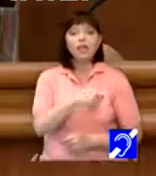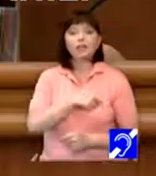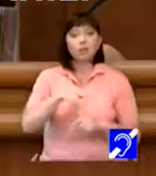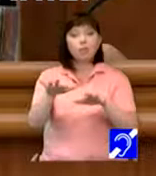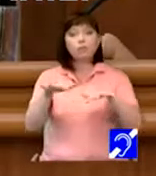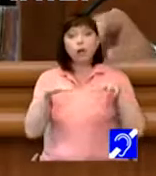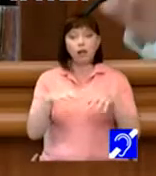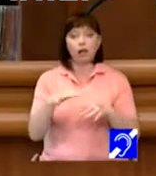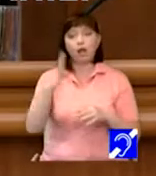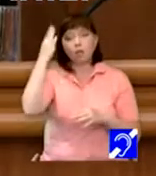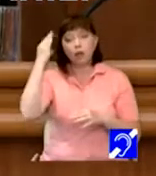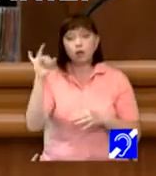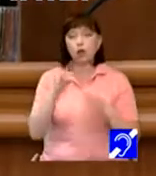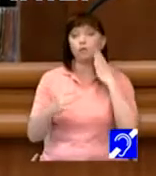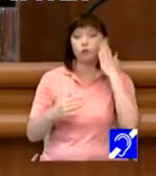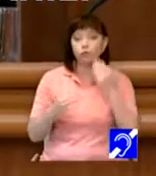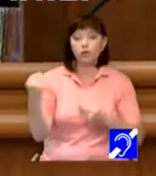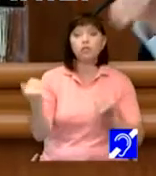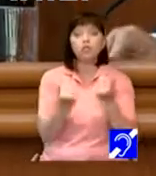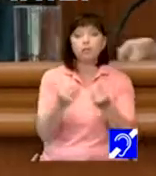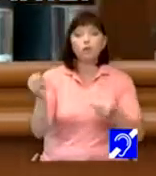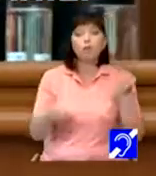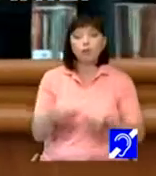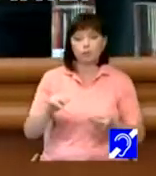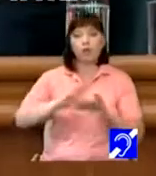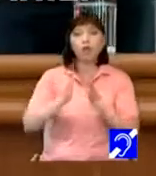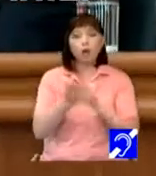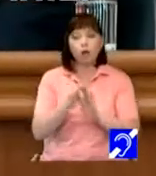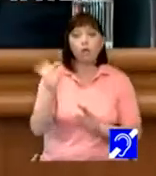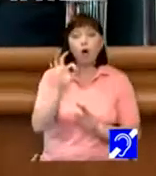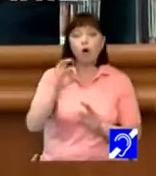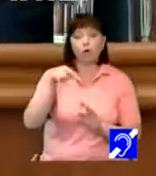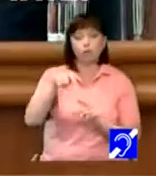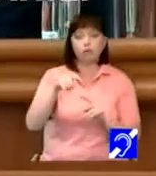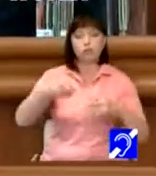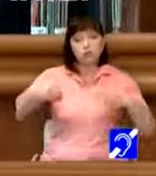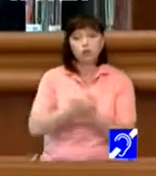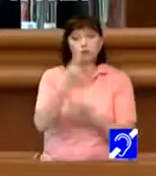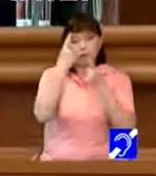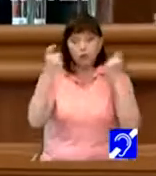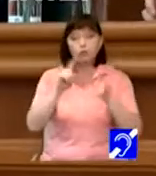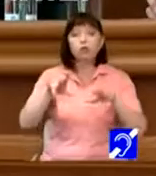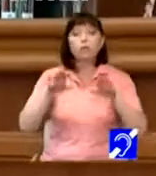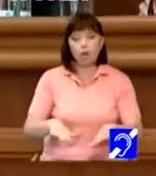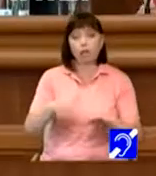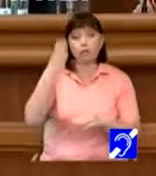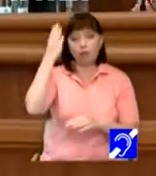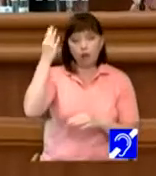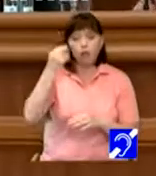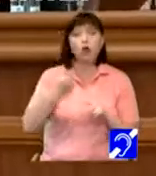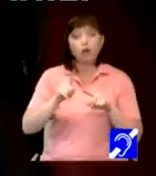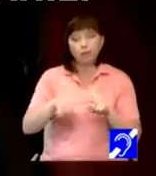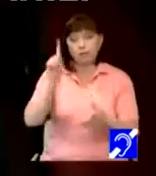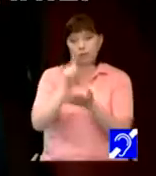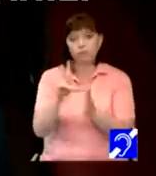Deputații parlamentelor de la Chișinău și București au semnat astăzi o declarație comună prin care se reafirmă că locul Republicii Moldova este